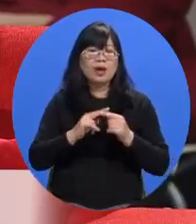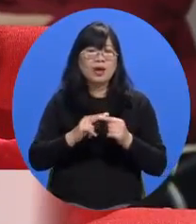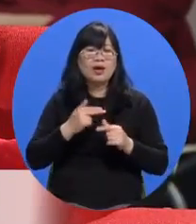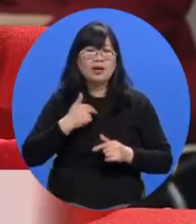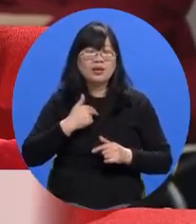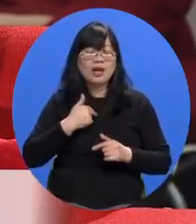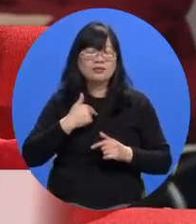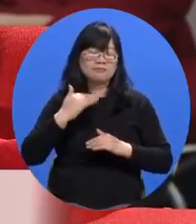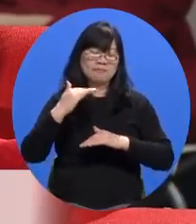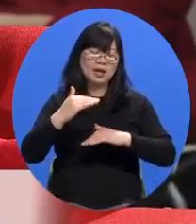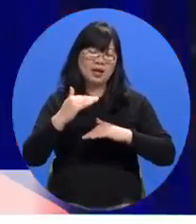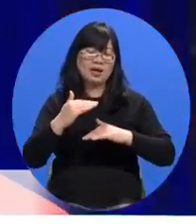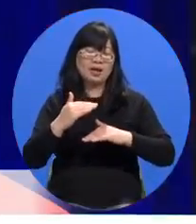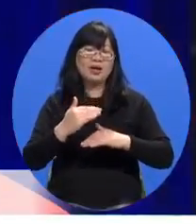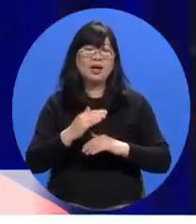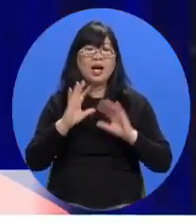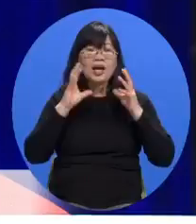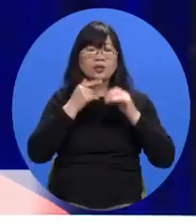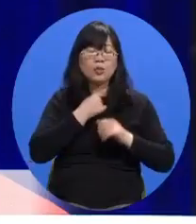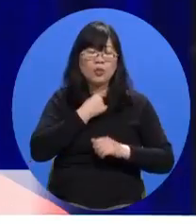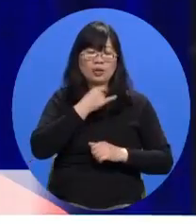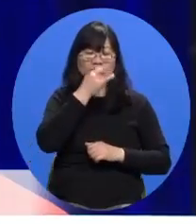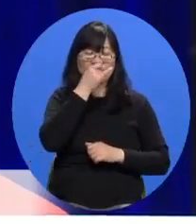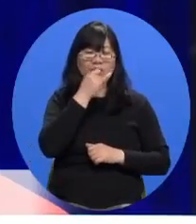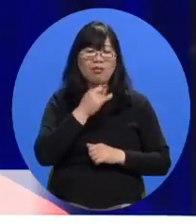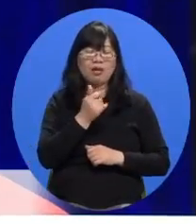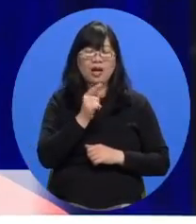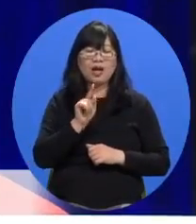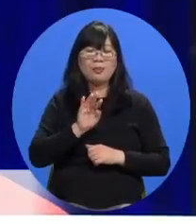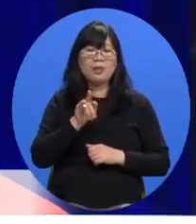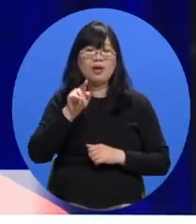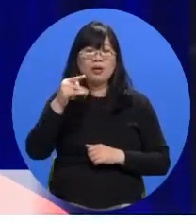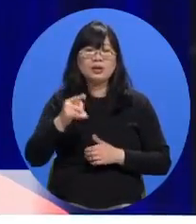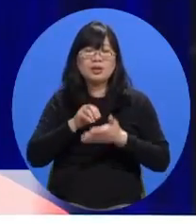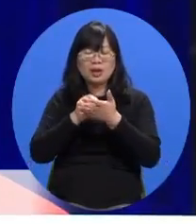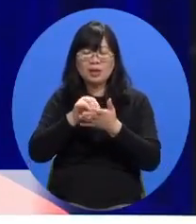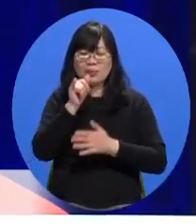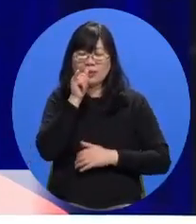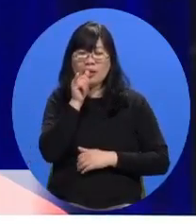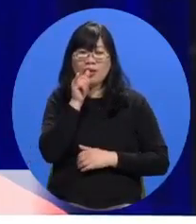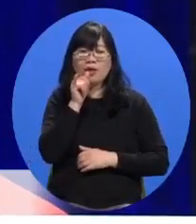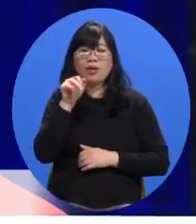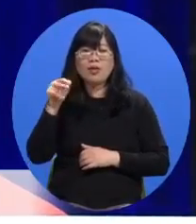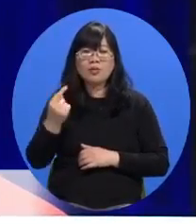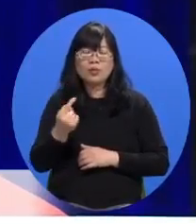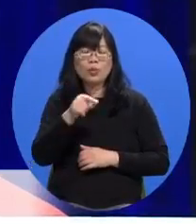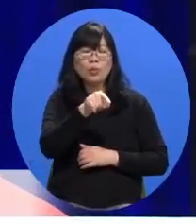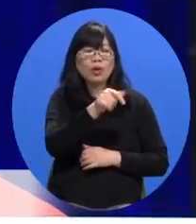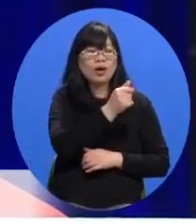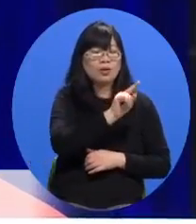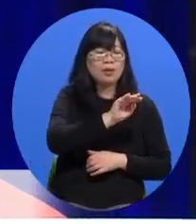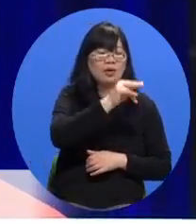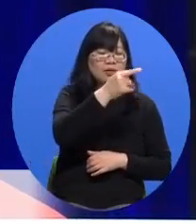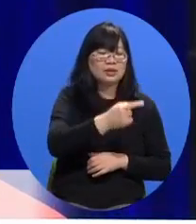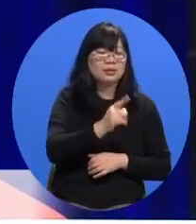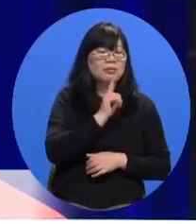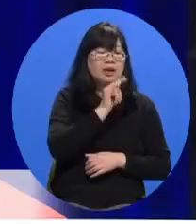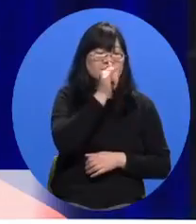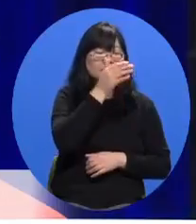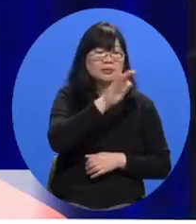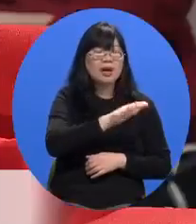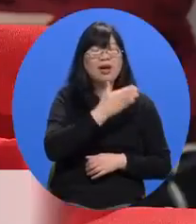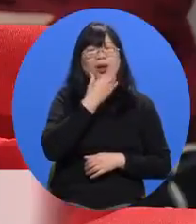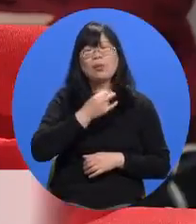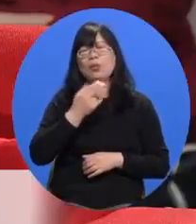그 갭 사이에서 애들이 원하는 것은 뭐 하버드 가도 애들이 하버드를 거기서도 막 하버드 얘기 나오지만요. 네. 그게